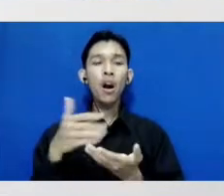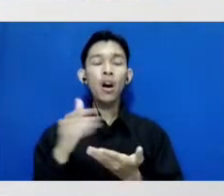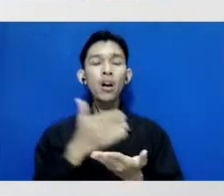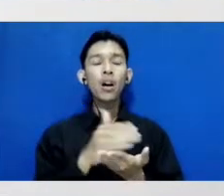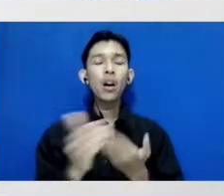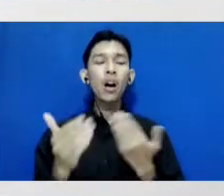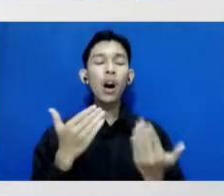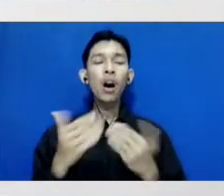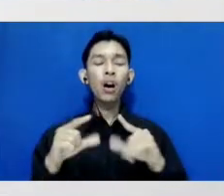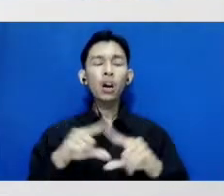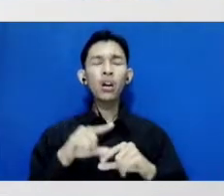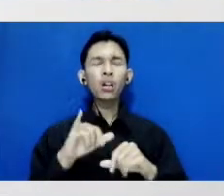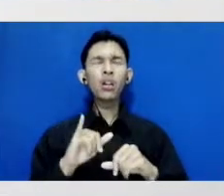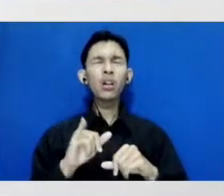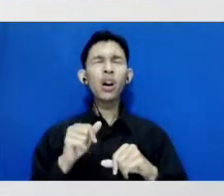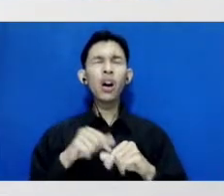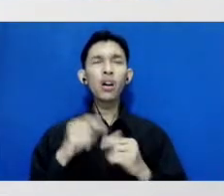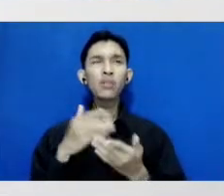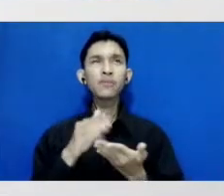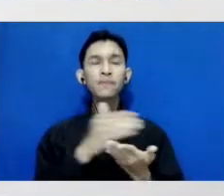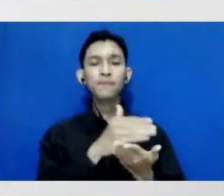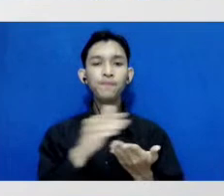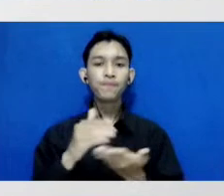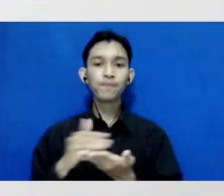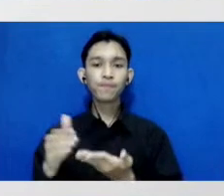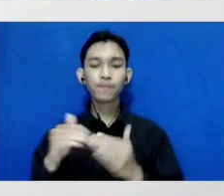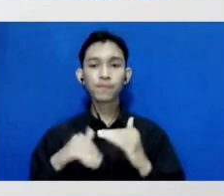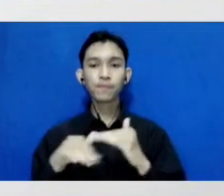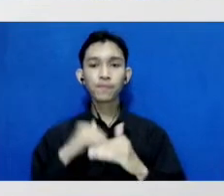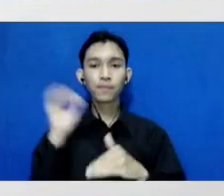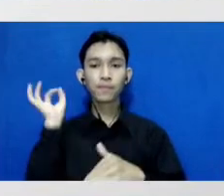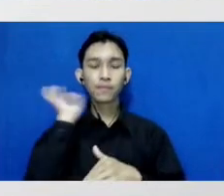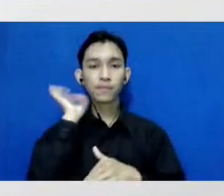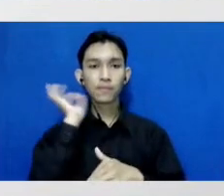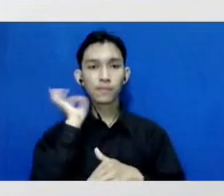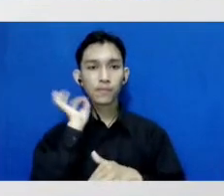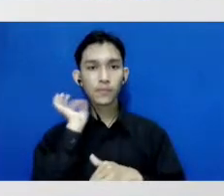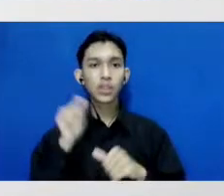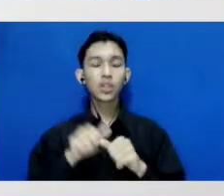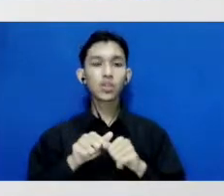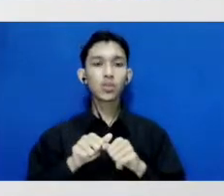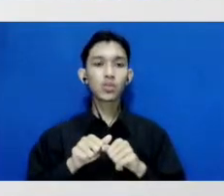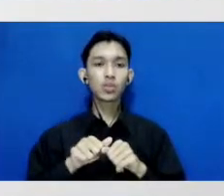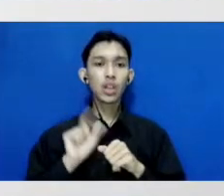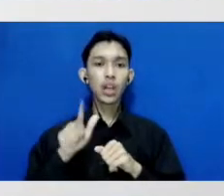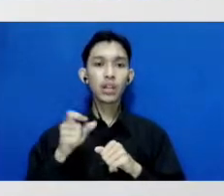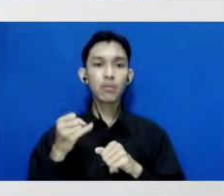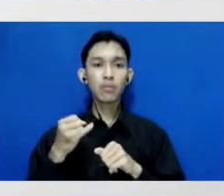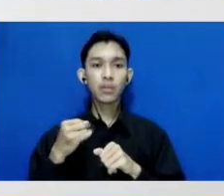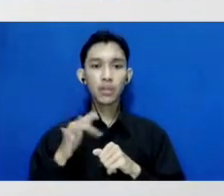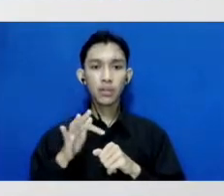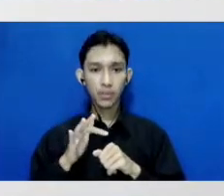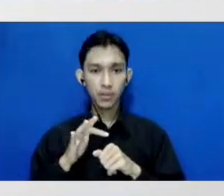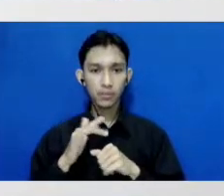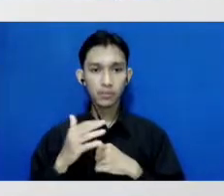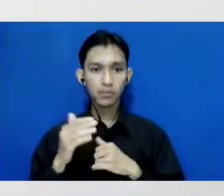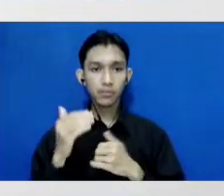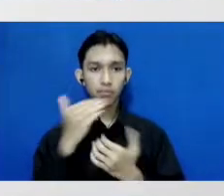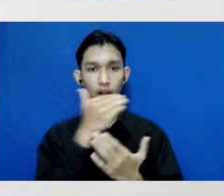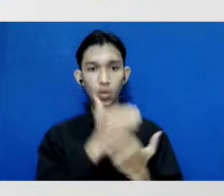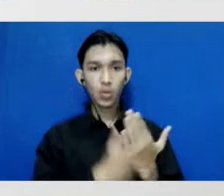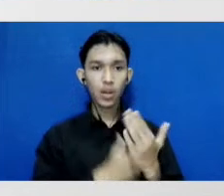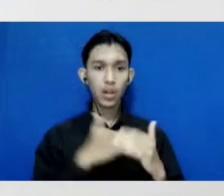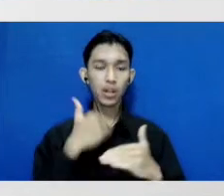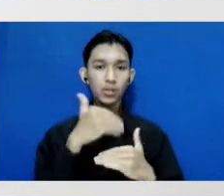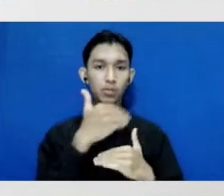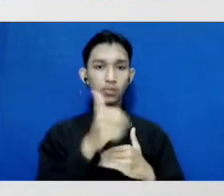AI dalam kategorisasi berdasarkan risiko. Dan akan ada more stringent rules terhadap aplikasi